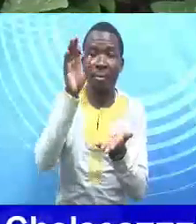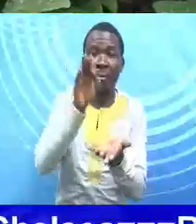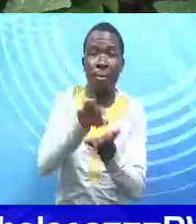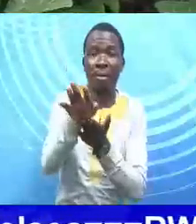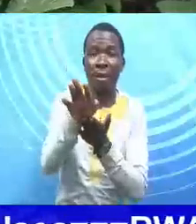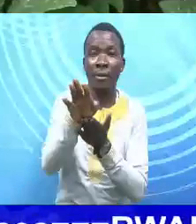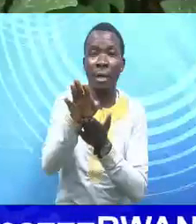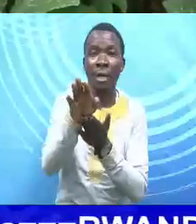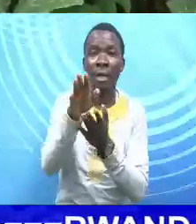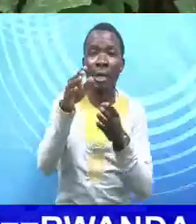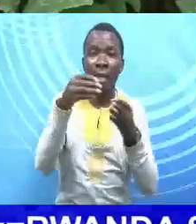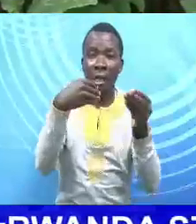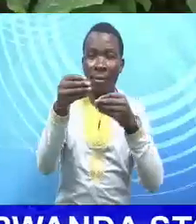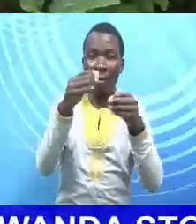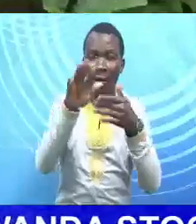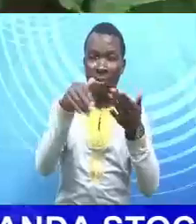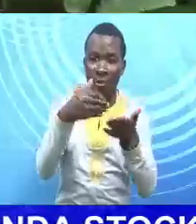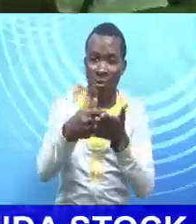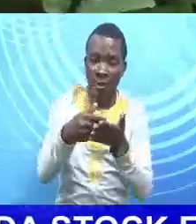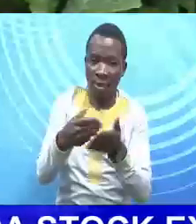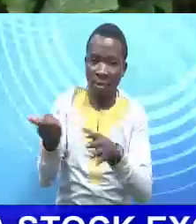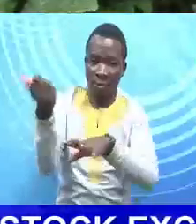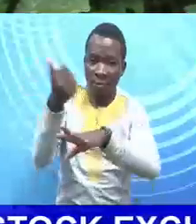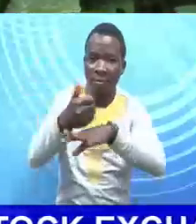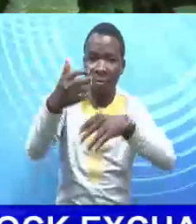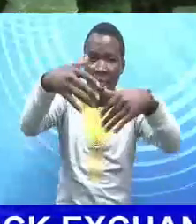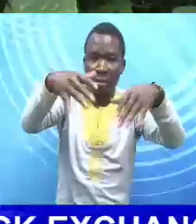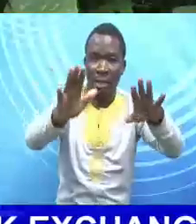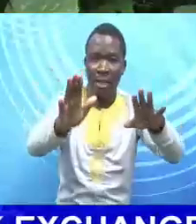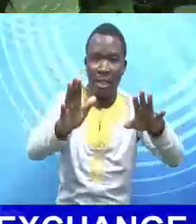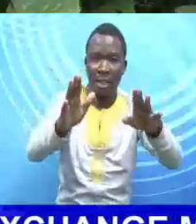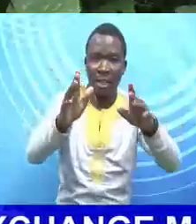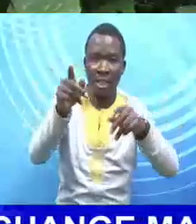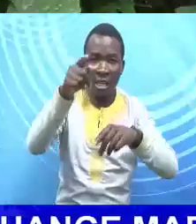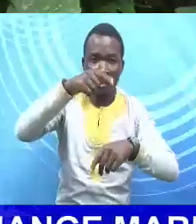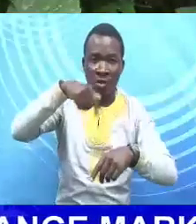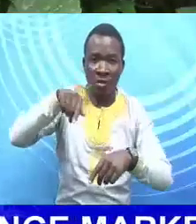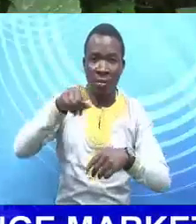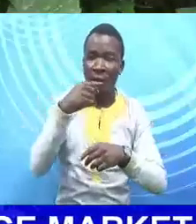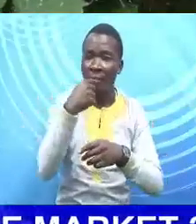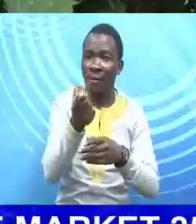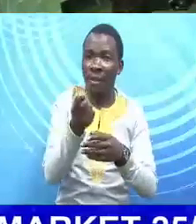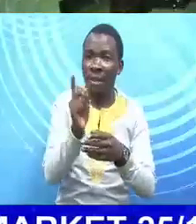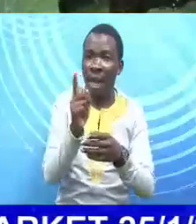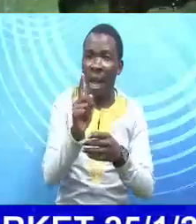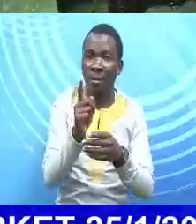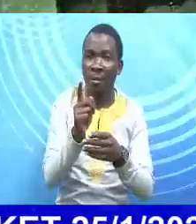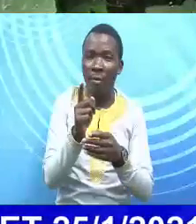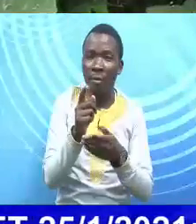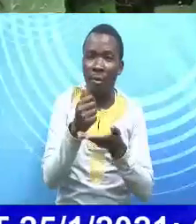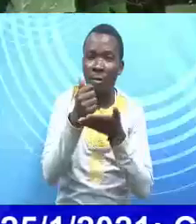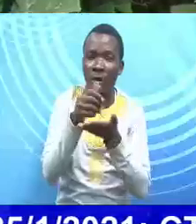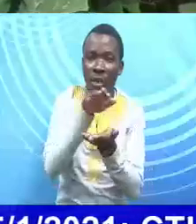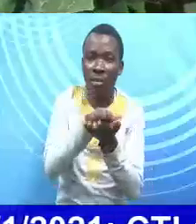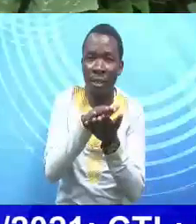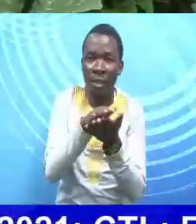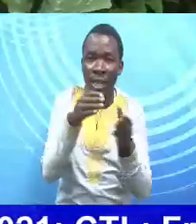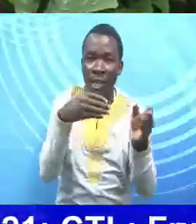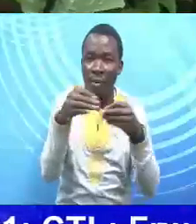bye babishyira hanze twebwe nubwo avuga ngo ntabwo twigeze tumubikira ibintu kuko abayobozi